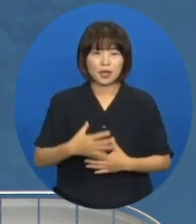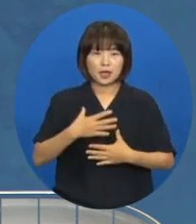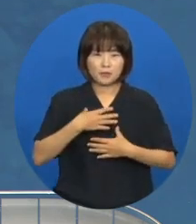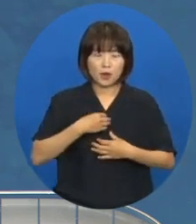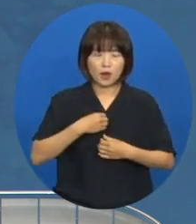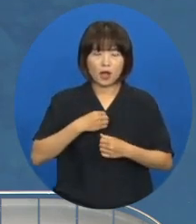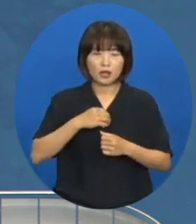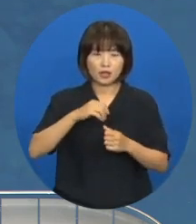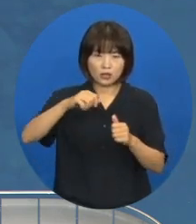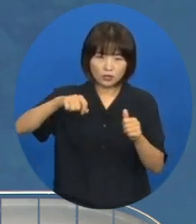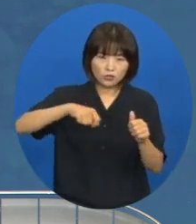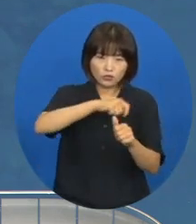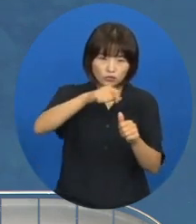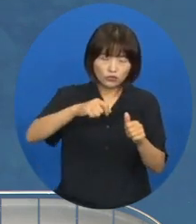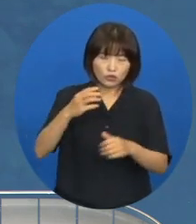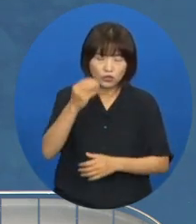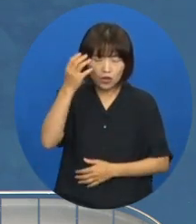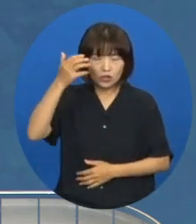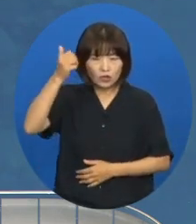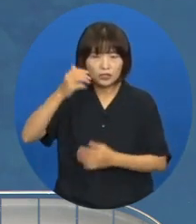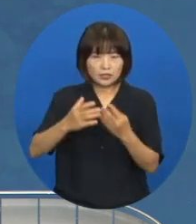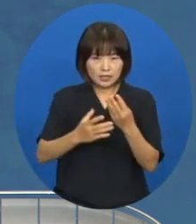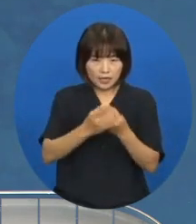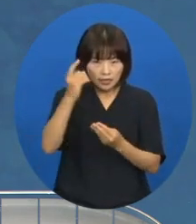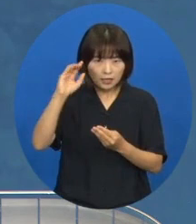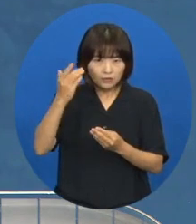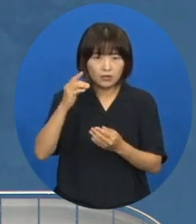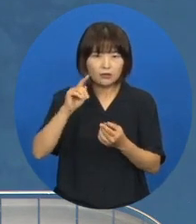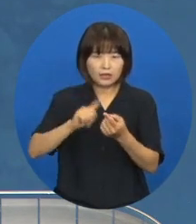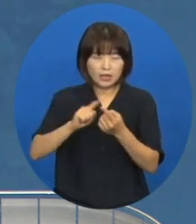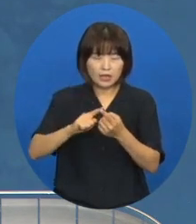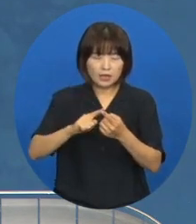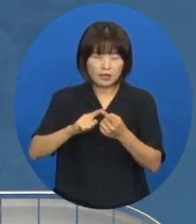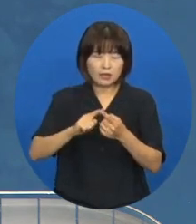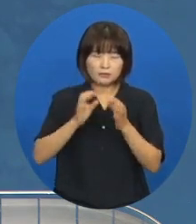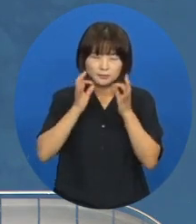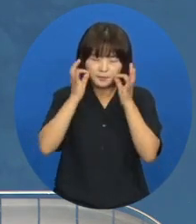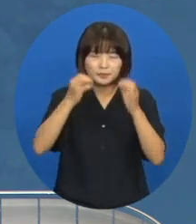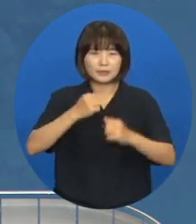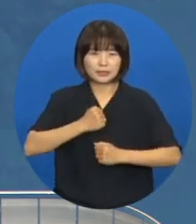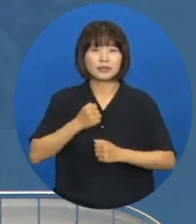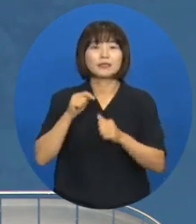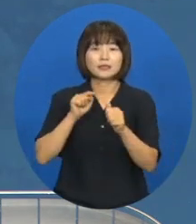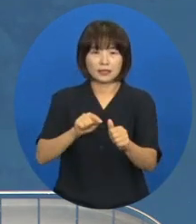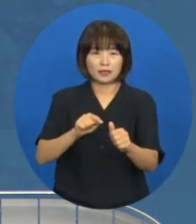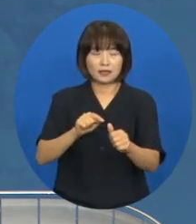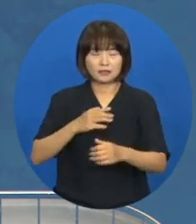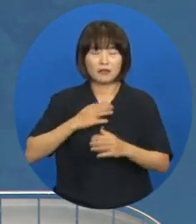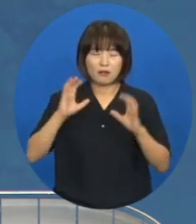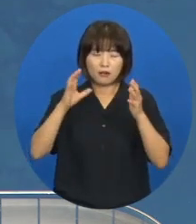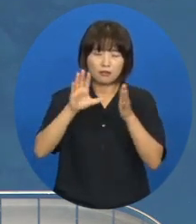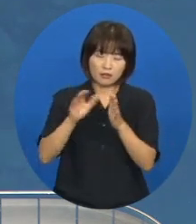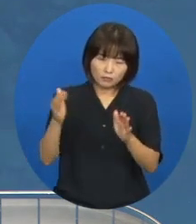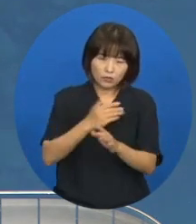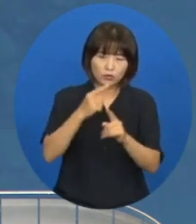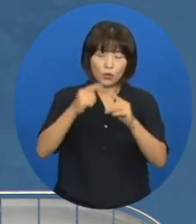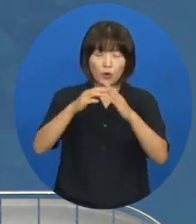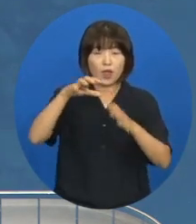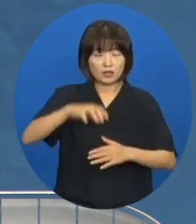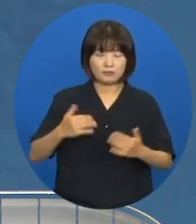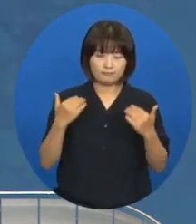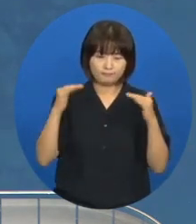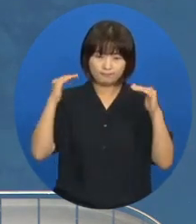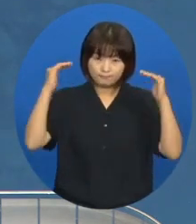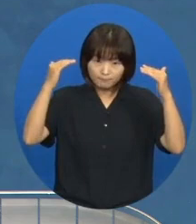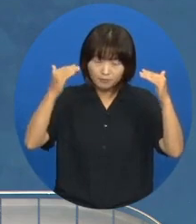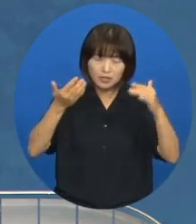평안에 매는 줄로 성령이 하나 되게 하신 것을 힘써 지키라. 저는 어려서부터 교회에서 자랐지만 마음이 참